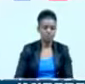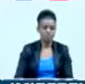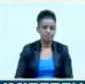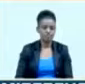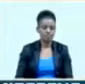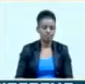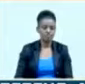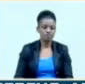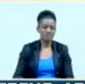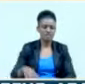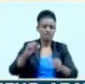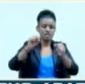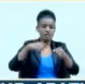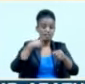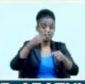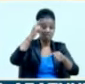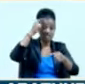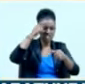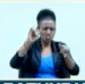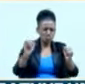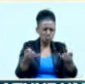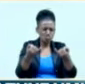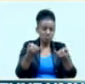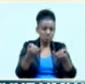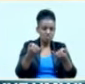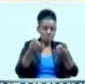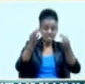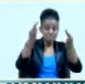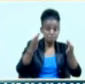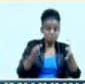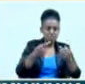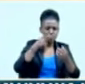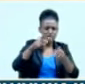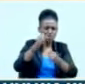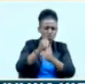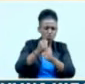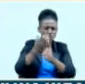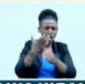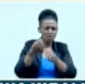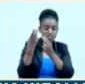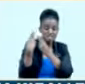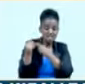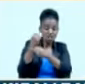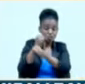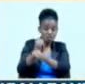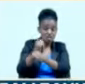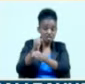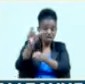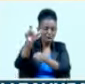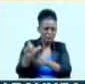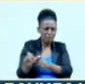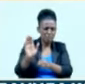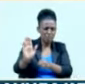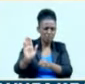It's also navuga ko nibura Leta yagerageje gukora ibyo igomba gukora kuko ifite inshingano zo kurinda abaturage bigeze kuri